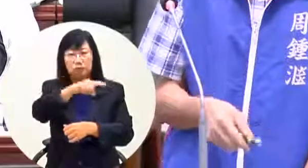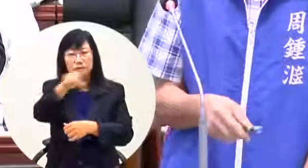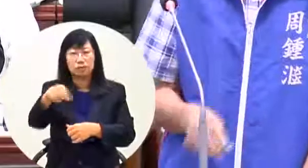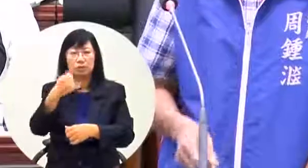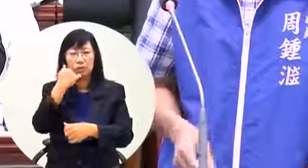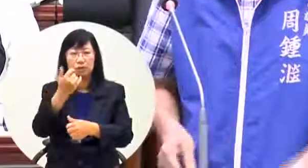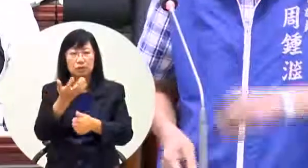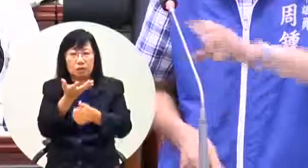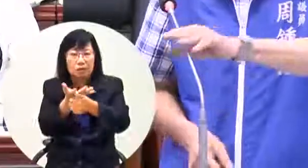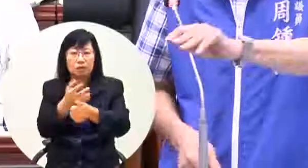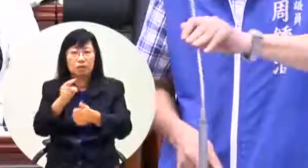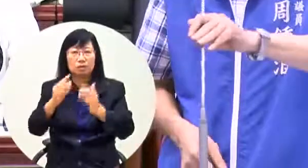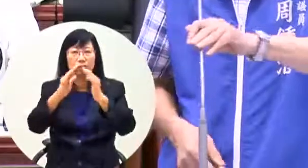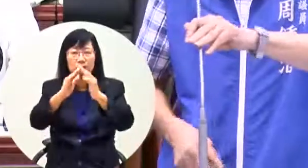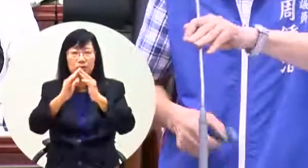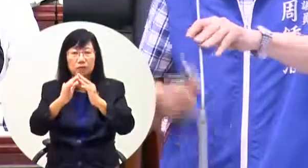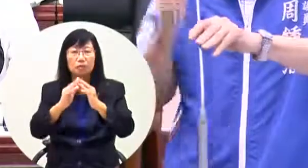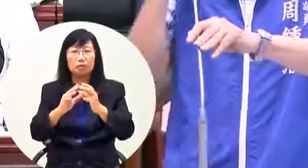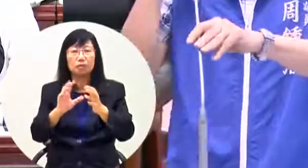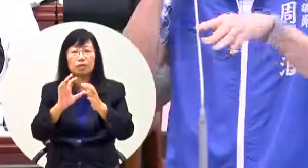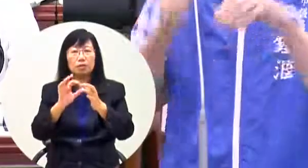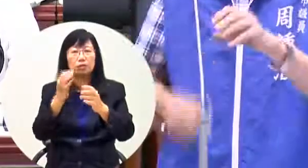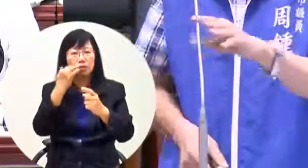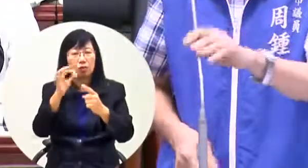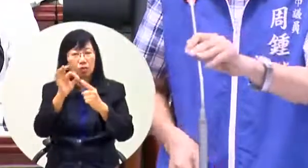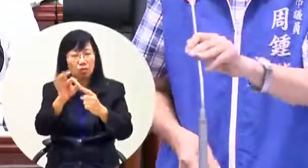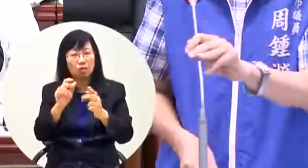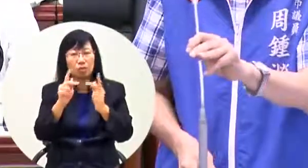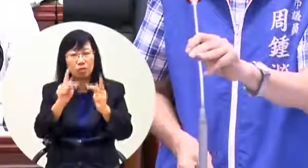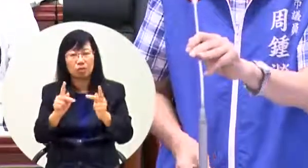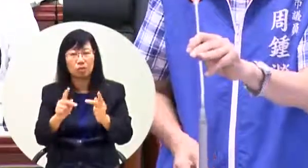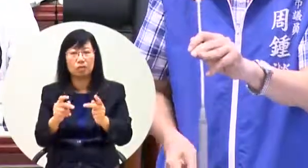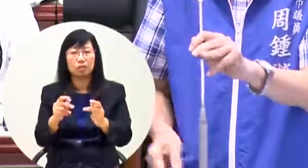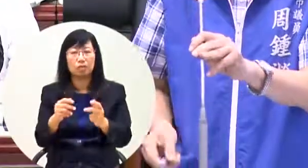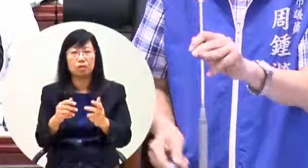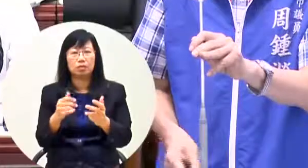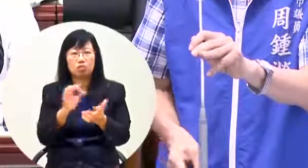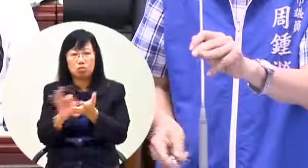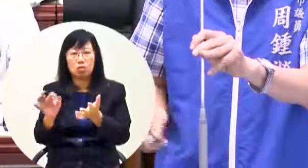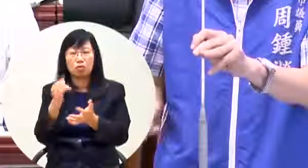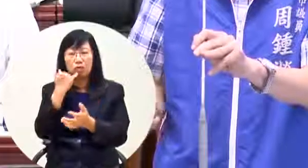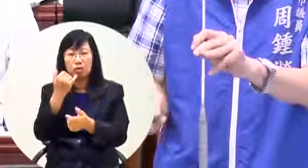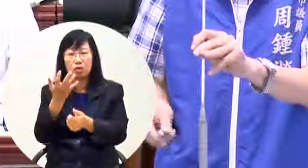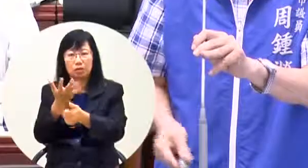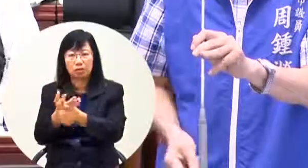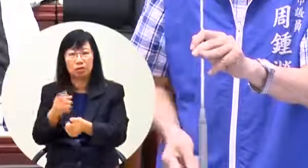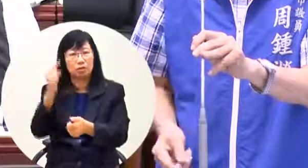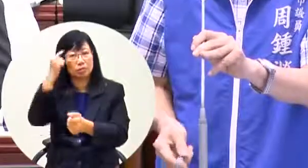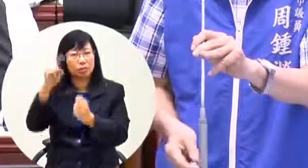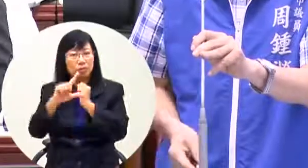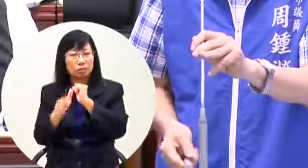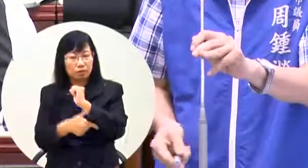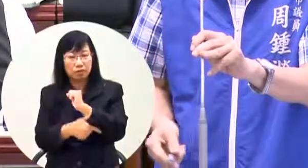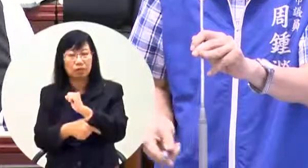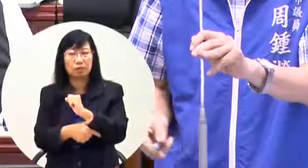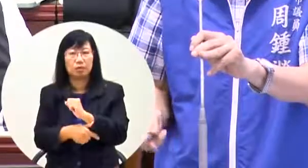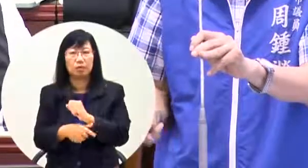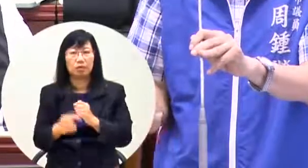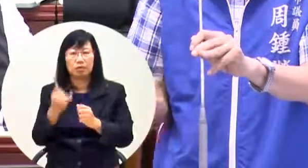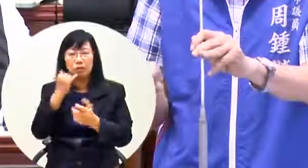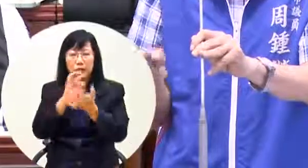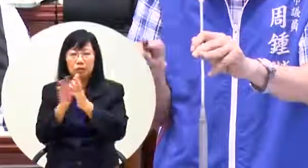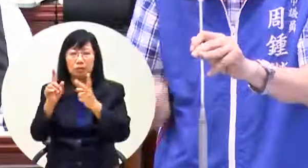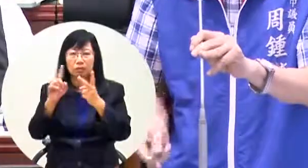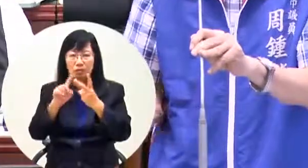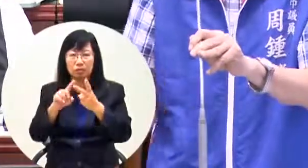变，某种程度让大众运输的这一个空间能够增加。你即使你 BRT 做下去还是会